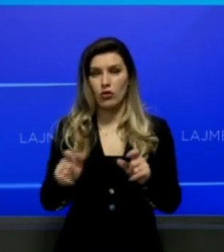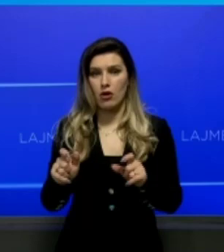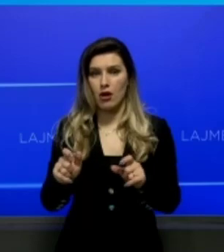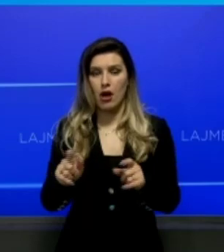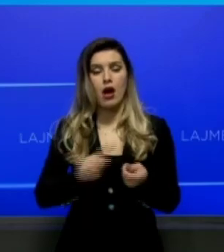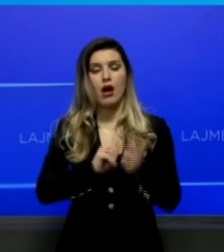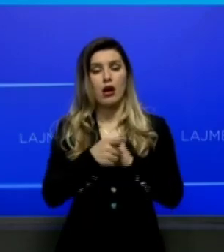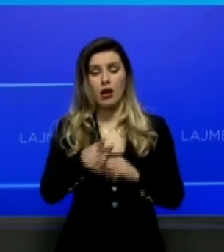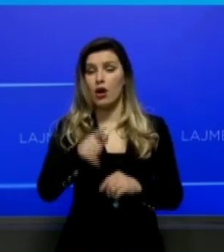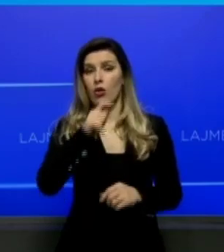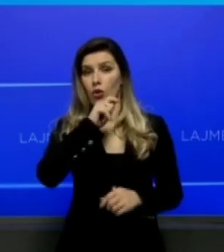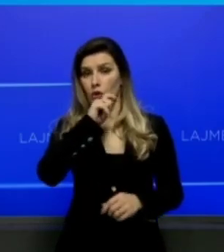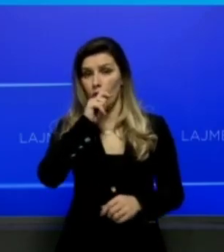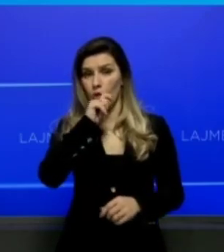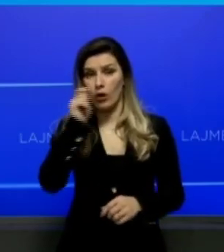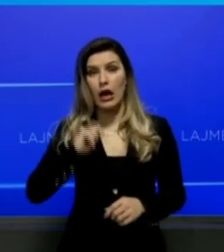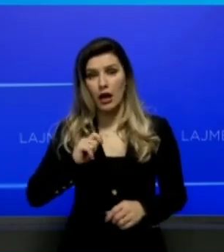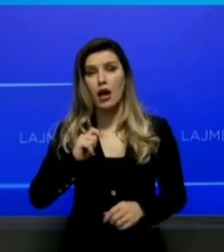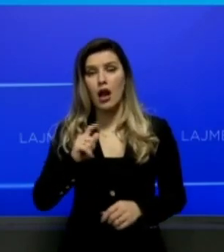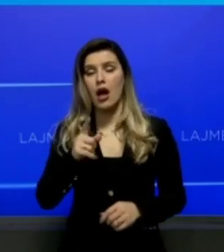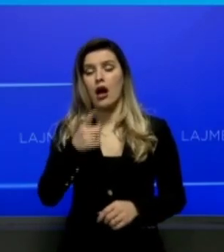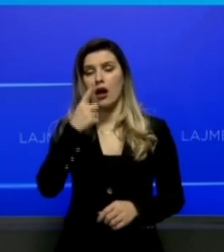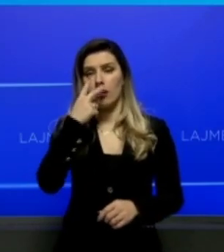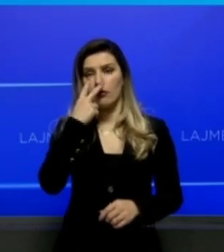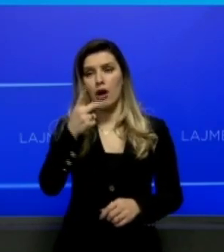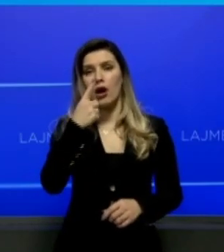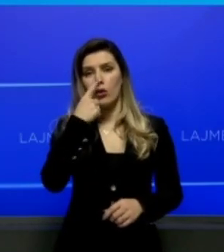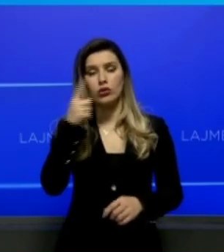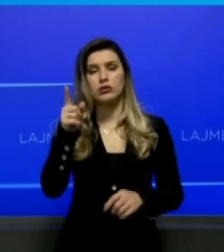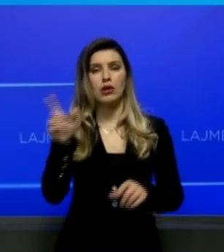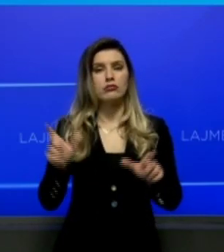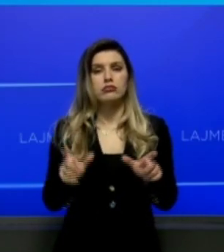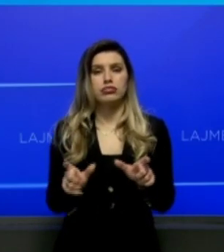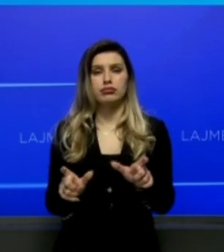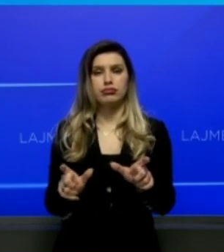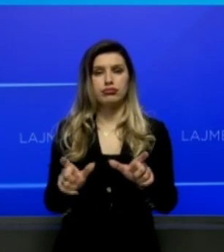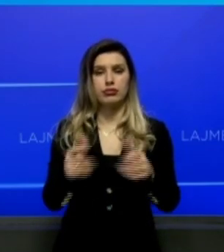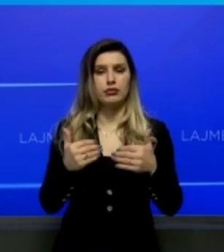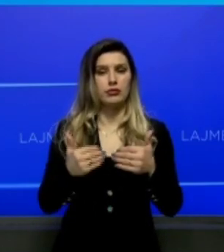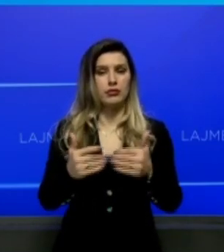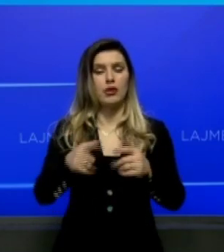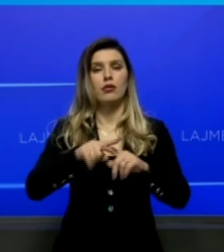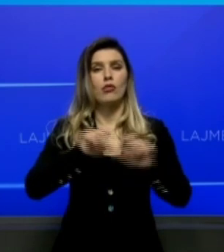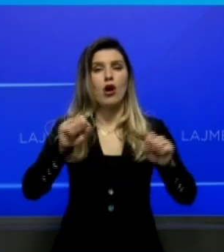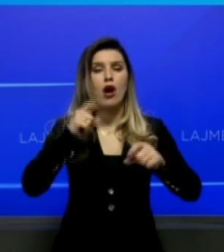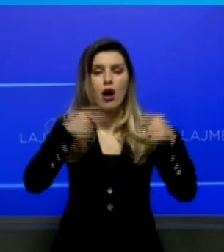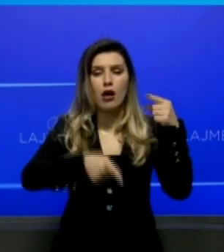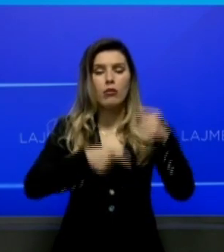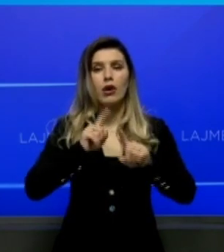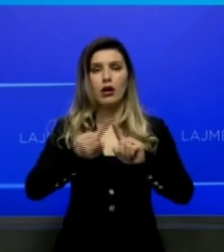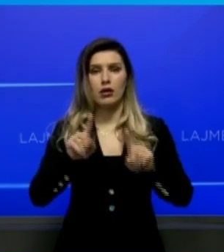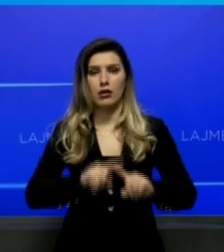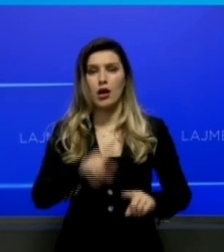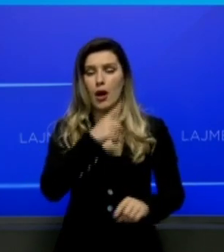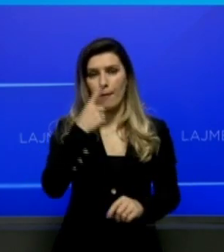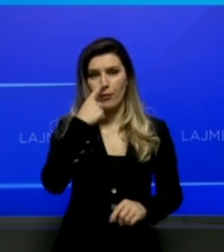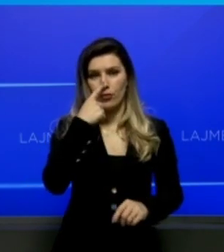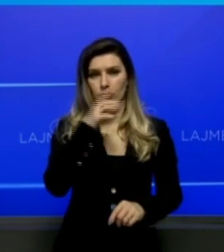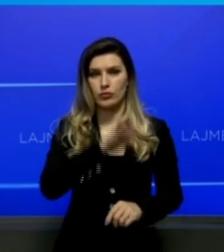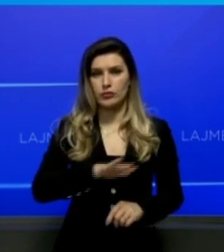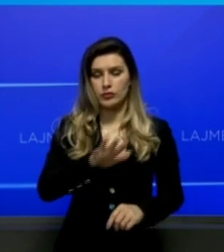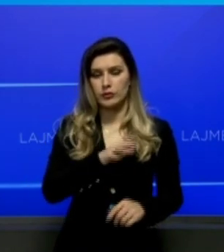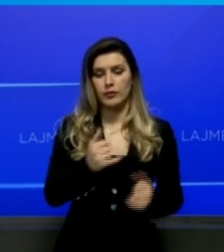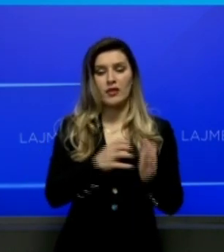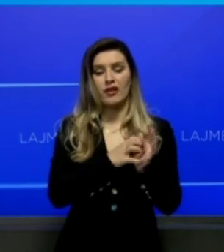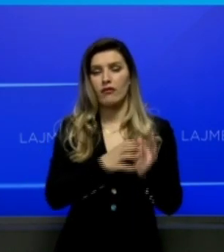forcat ukrainase kanë zbrapsur forcat ruse në vijën e kontrollit të Donbasit, ndërsa bombardimet dhe sulmet e Moskës në lindje të vendit